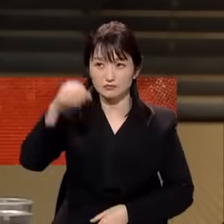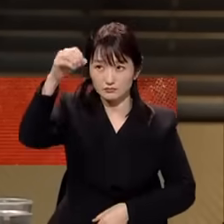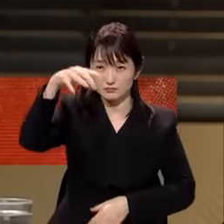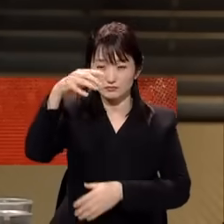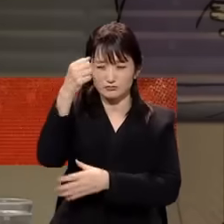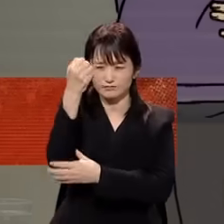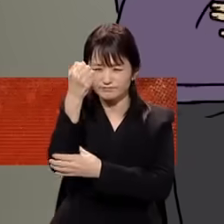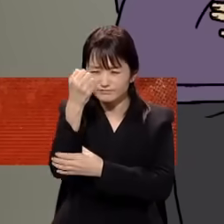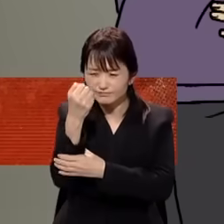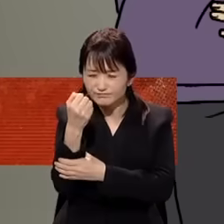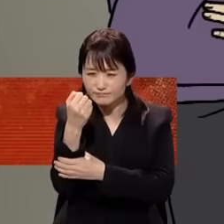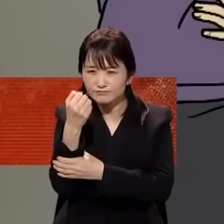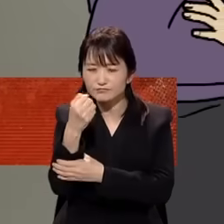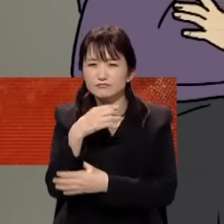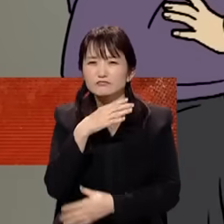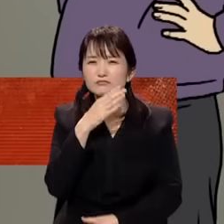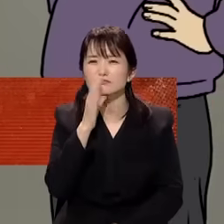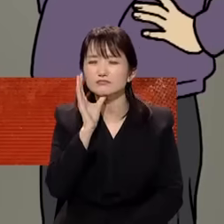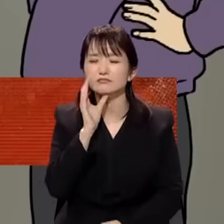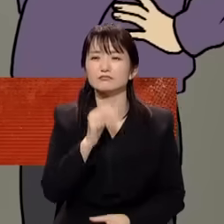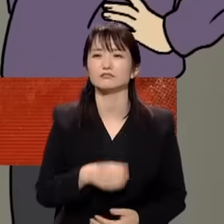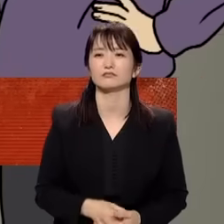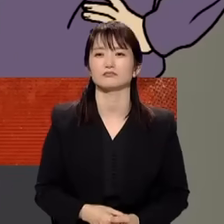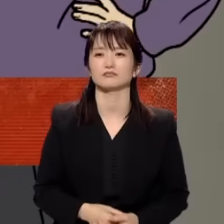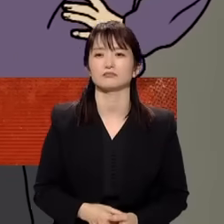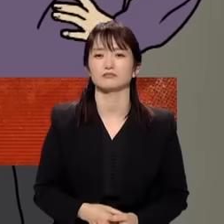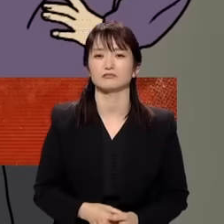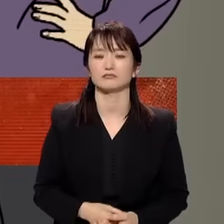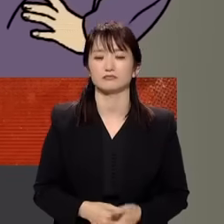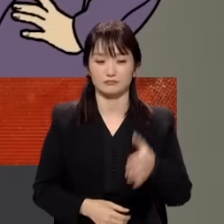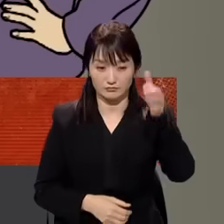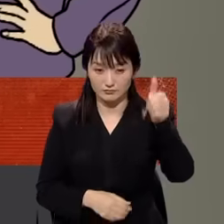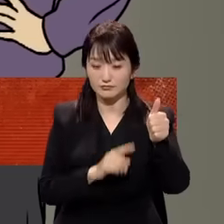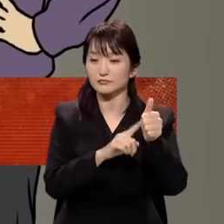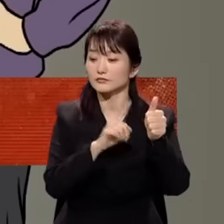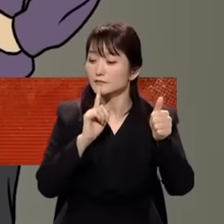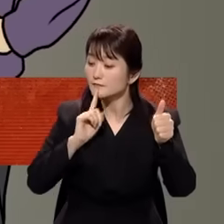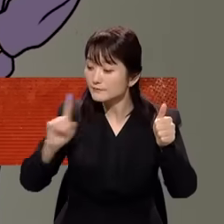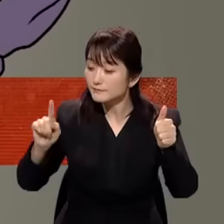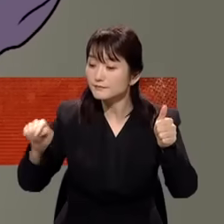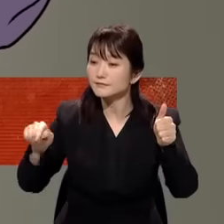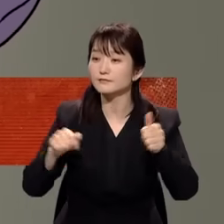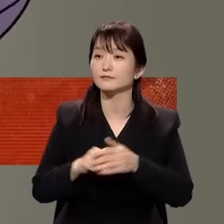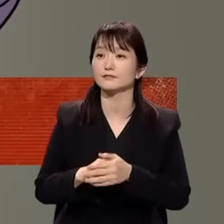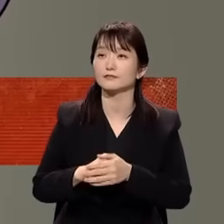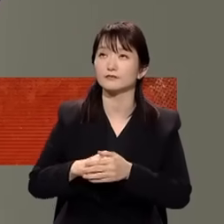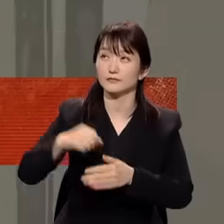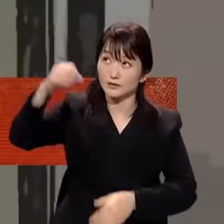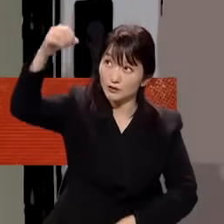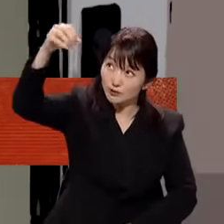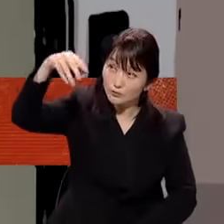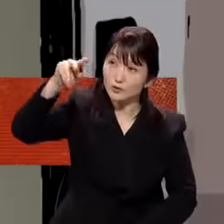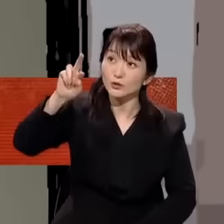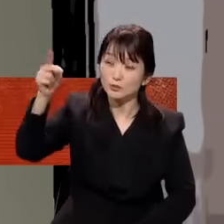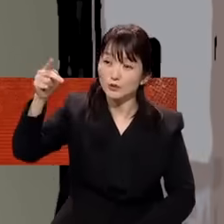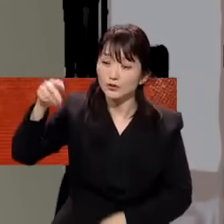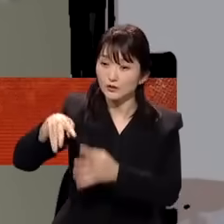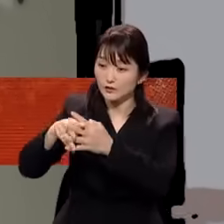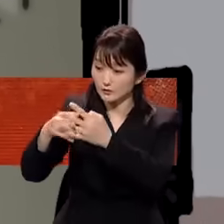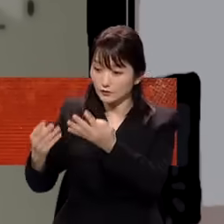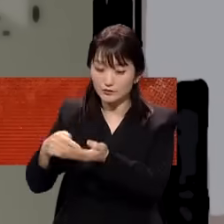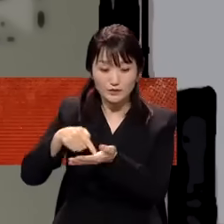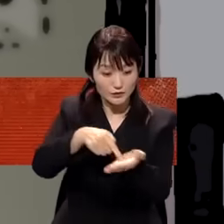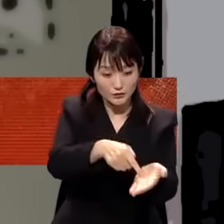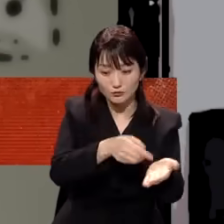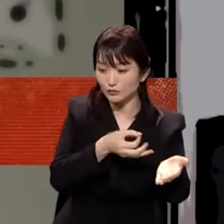봅니다. 그래서 그 뒤에 제보자가, 아, 그러면 저 형광등 좀 갈고 영수증 청구하시면 제가